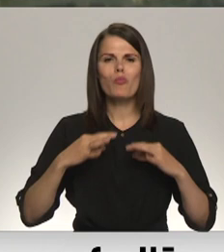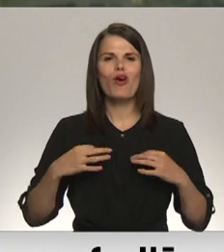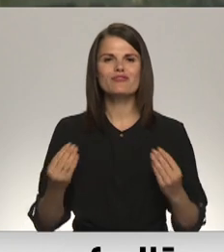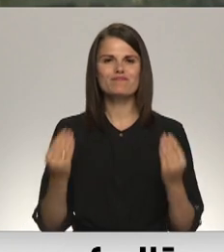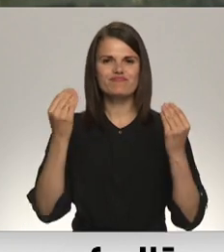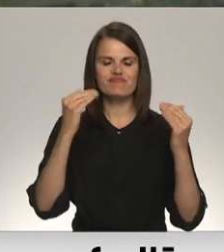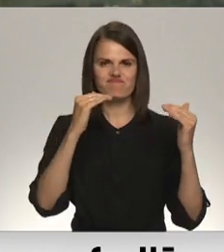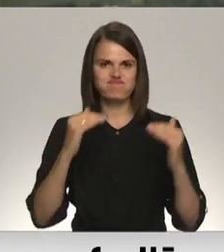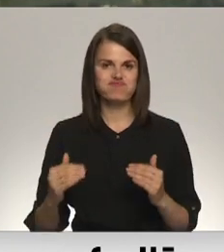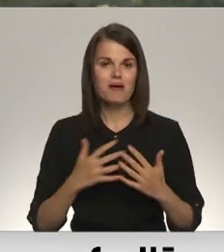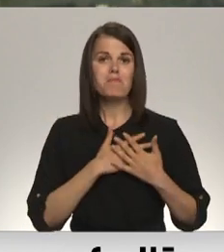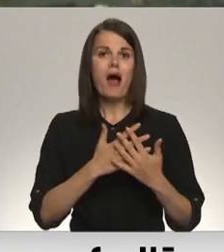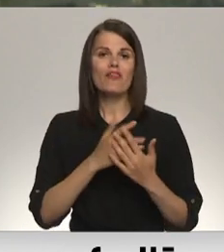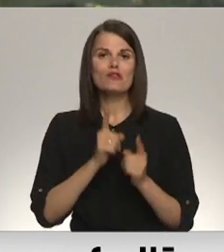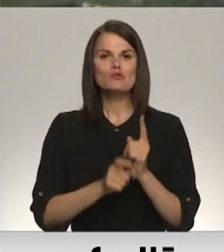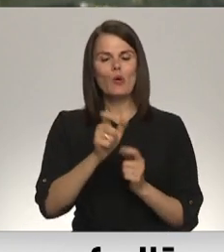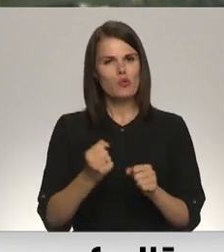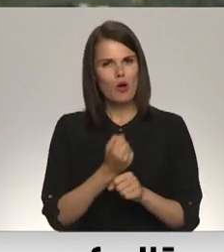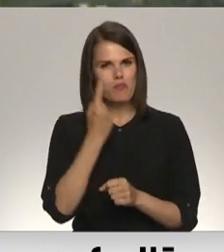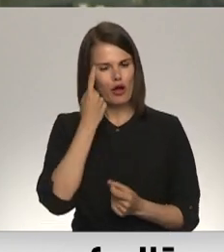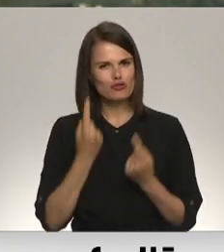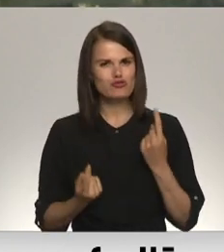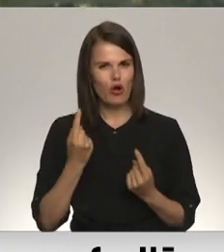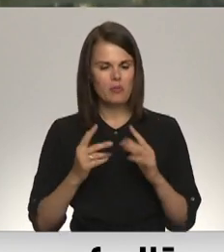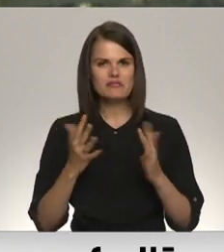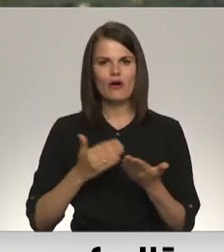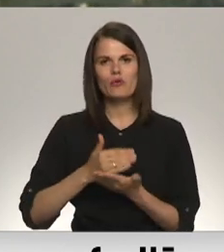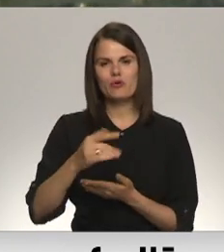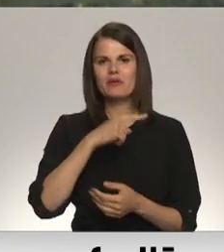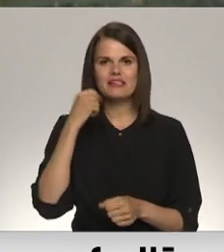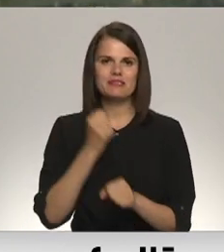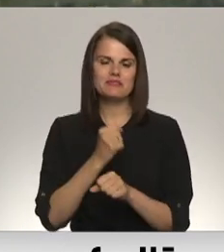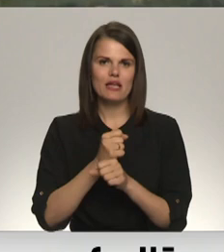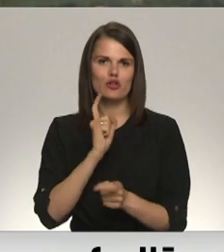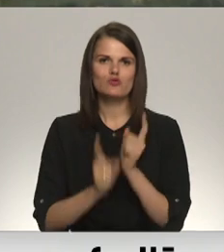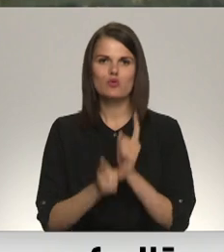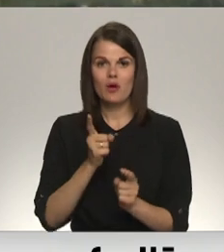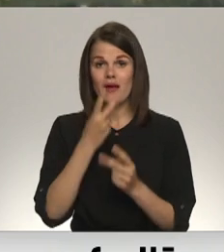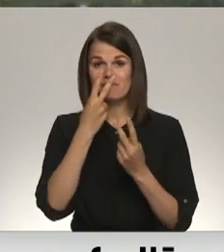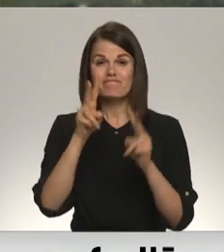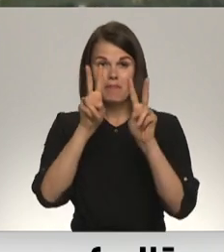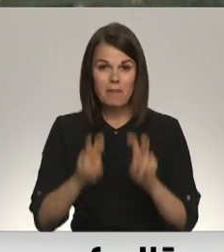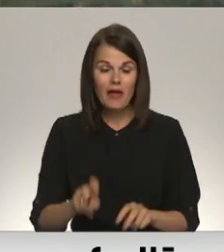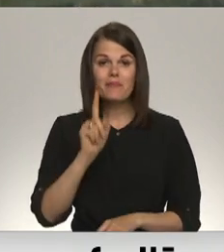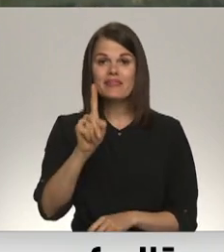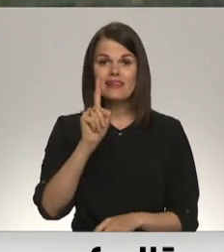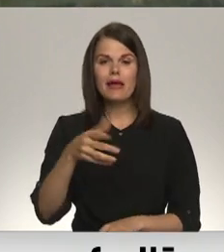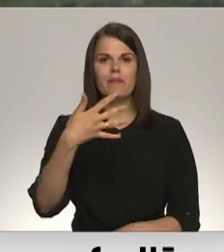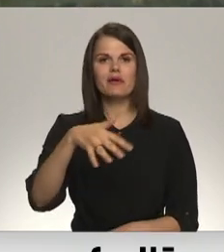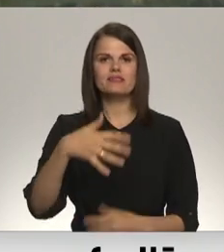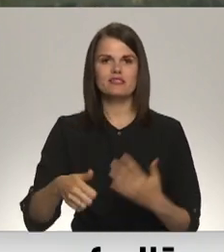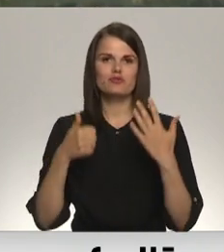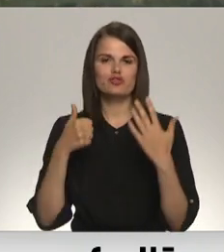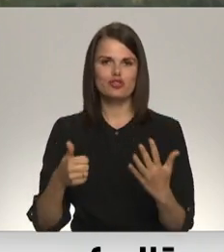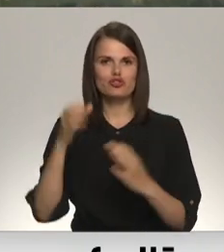profesijas patrioti skolotāji tomēr šaubās vai turpinās strādāt nozarē. Jauns pētījums atklājas, ka tikai 56% skolotāju